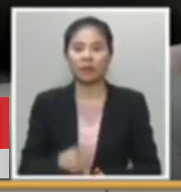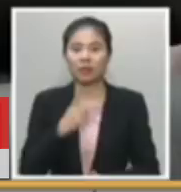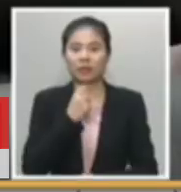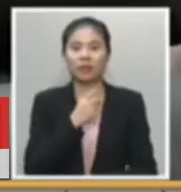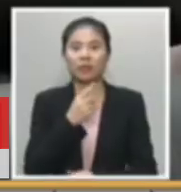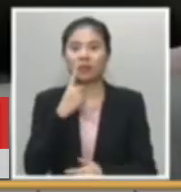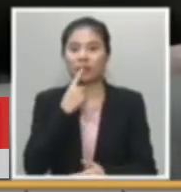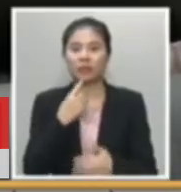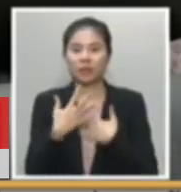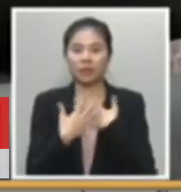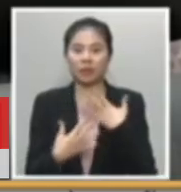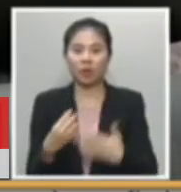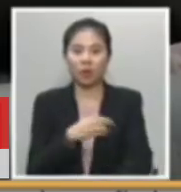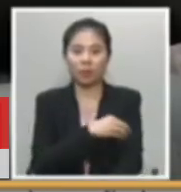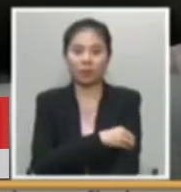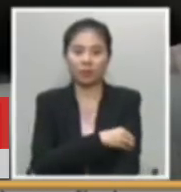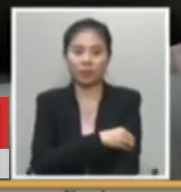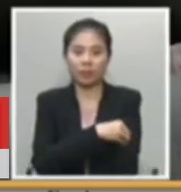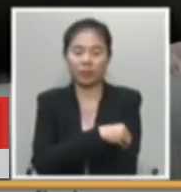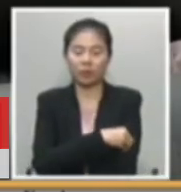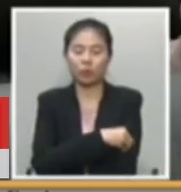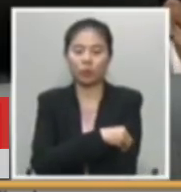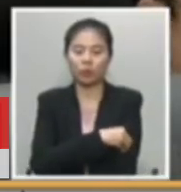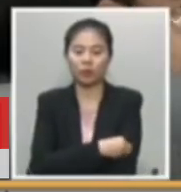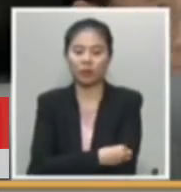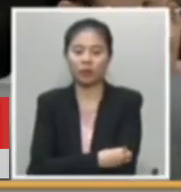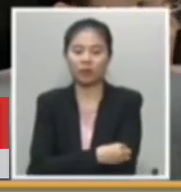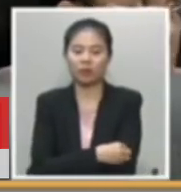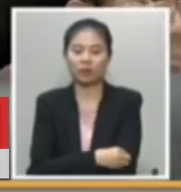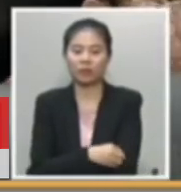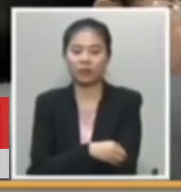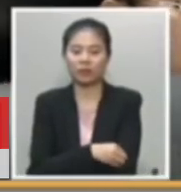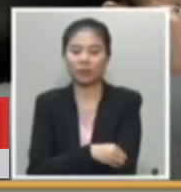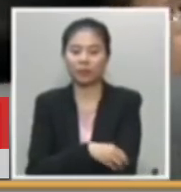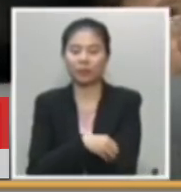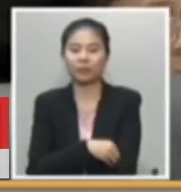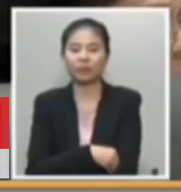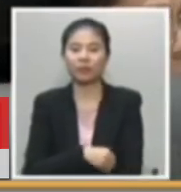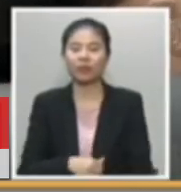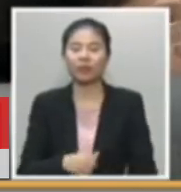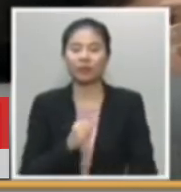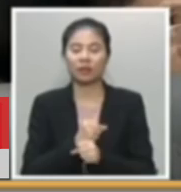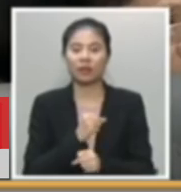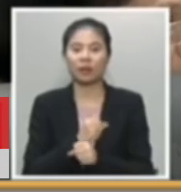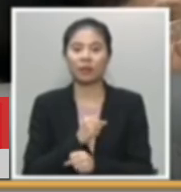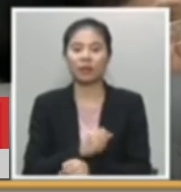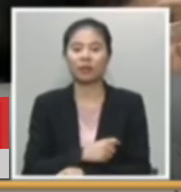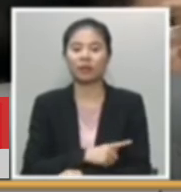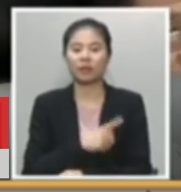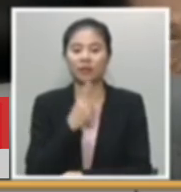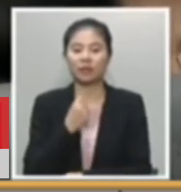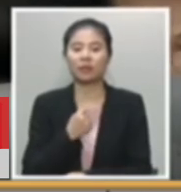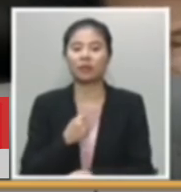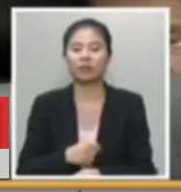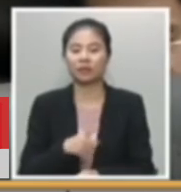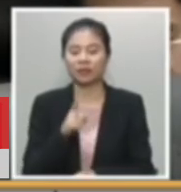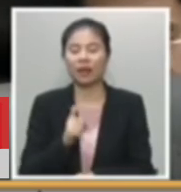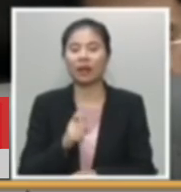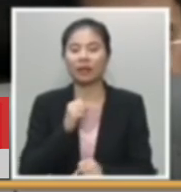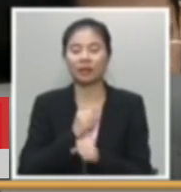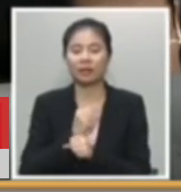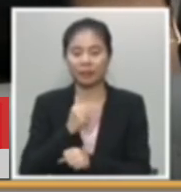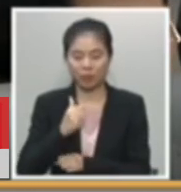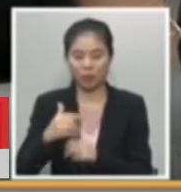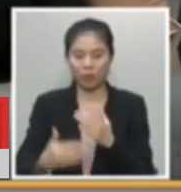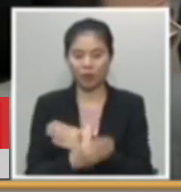งเหล่านี้เนี่ยเวลามันกัดแล้วเนี่ยมันจะปล่อยสารไปละลายลิ่มเลือดไว้เลือดท่านออกท่วมตัวท่านตายเอ